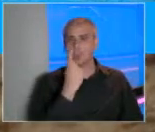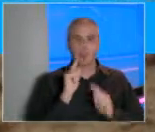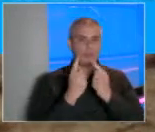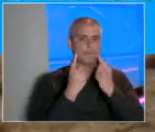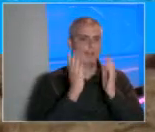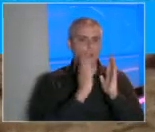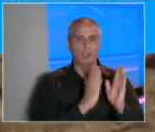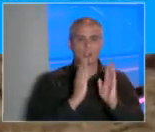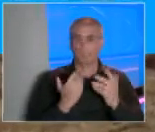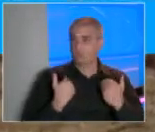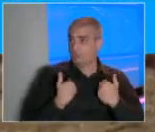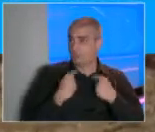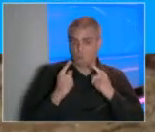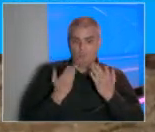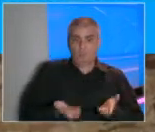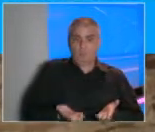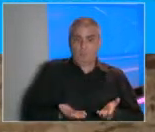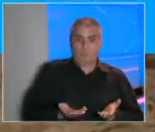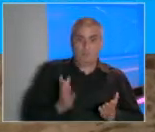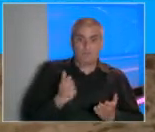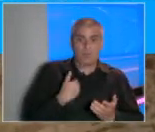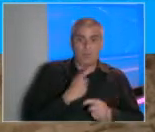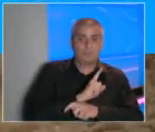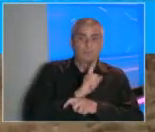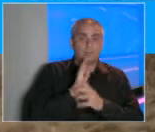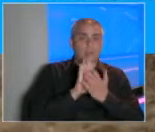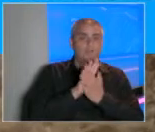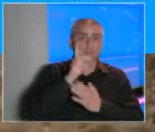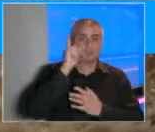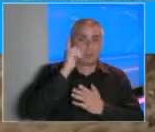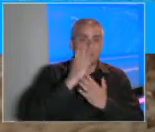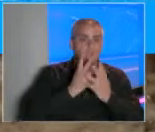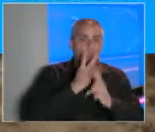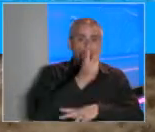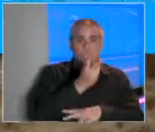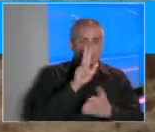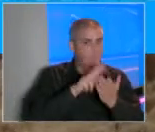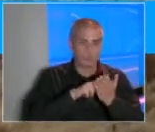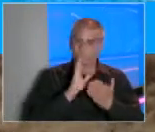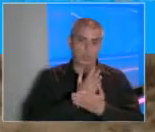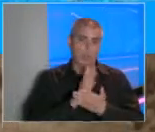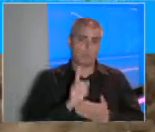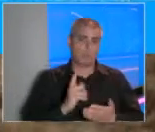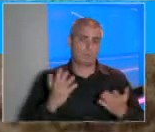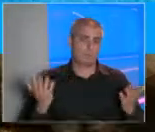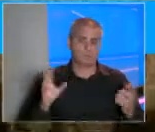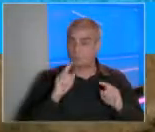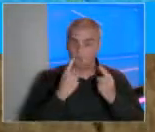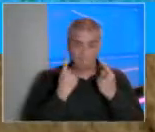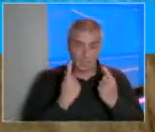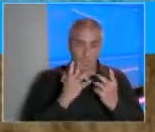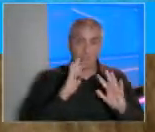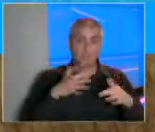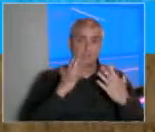לגופו, אז הנה, אנחנו המקרה לגופו, ולוקח לנו בינתיים כבר 10 שנים שעוברות, ובגץ לא מכריע. אז אם כל מקרה לגופו